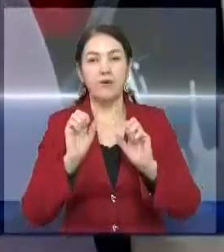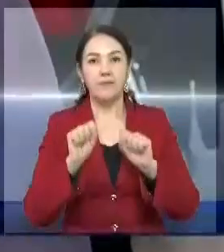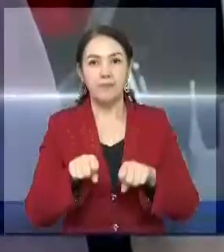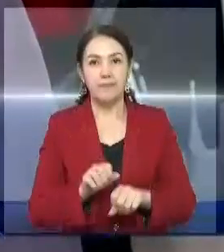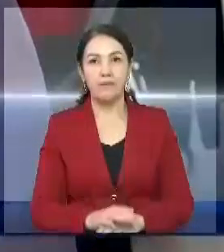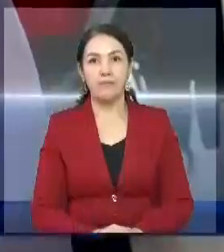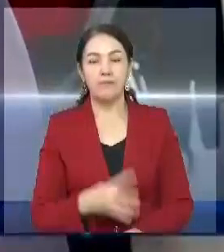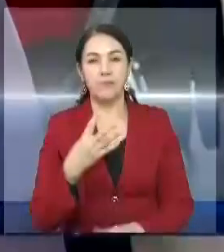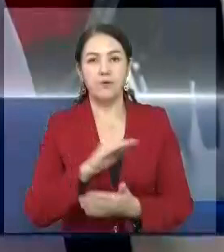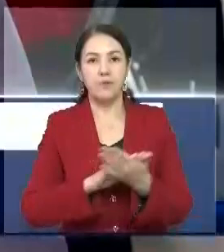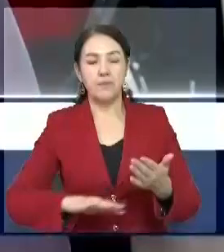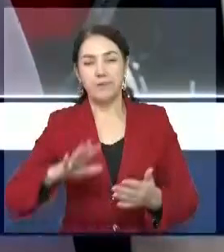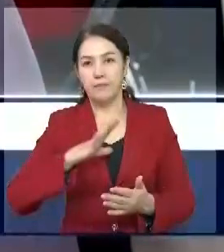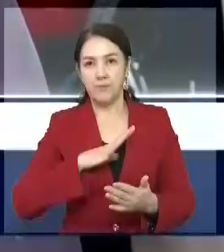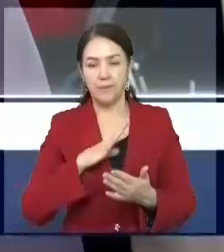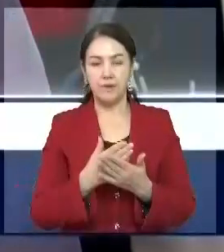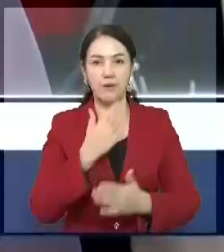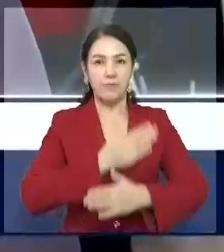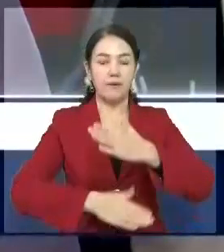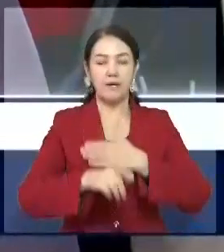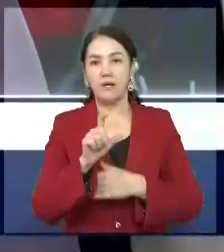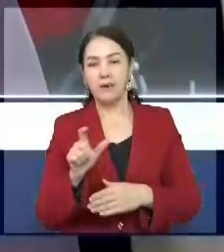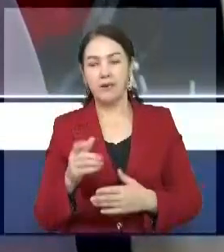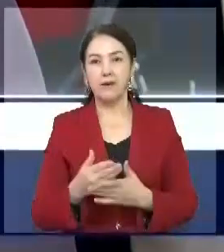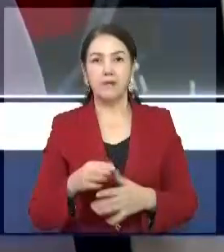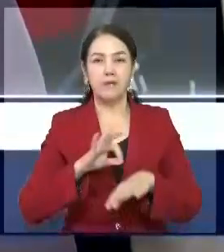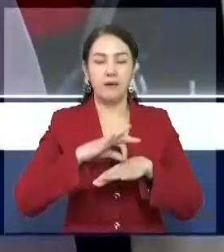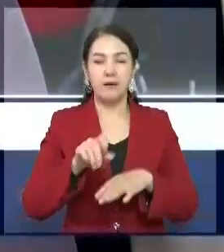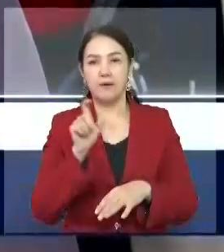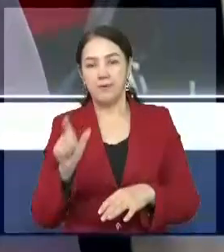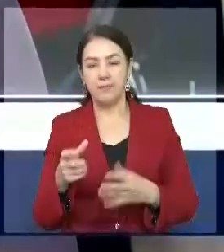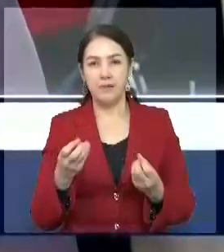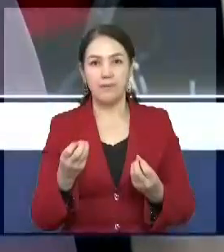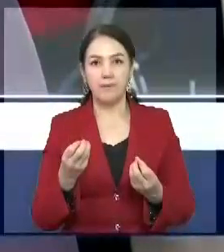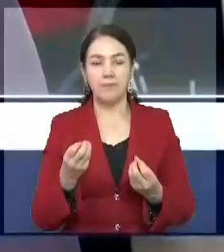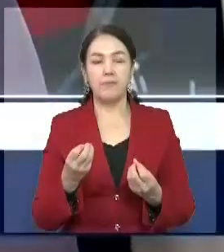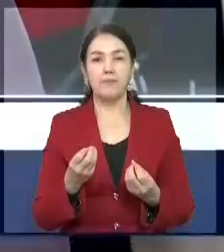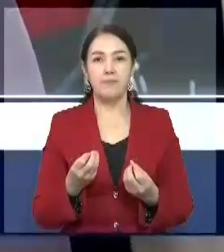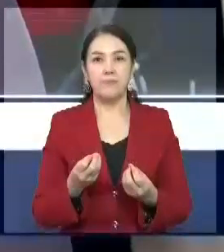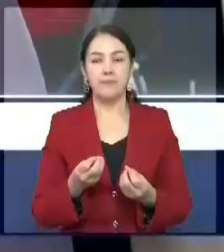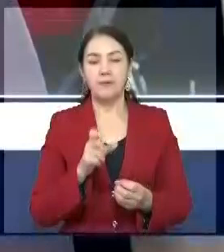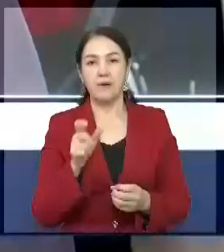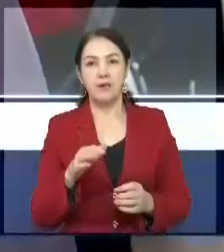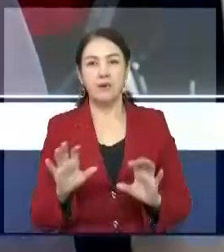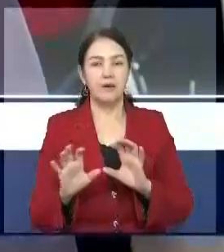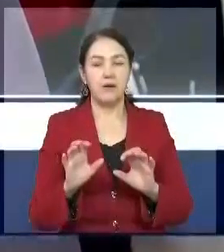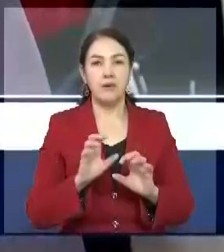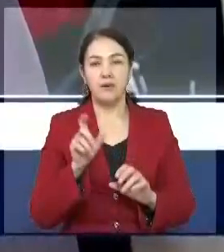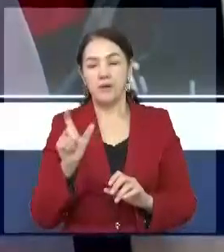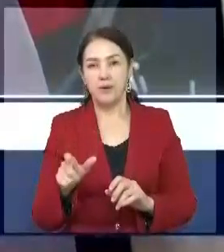алады. 4 өтініш келіп түсті. Сол мүгедек азаматтар, ауырып жатқан кісілер және сол ауырып жатқан кісілердің күтімін